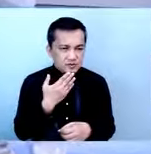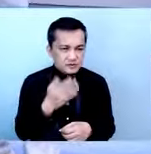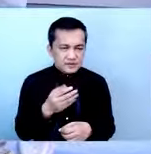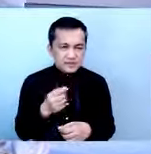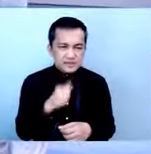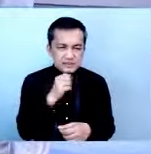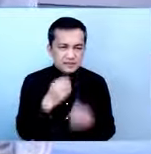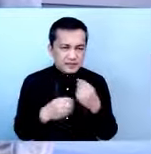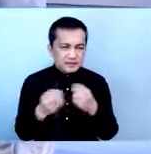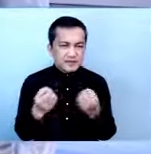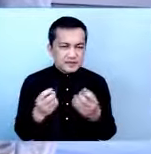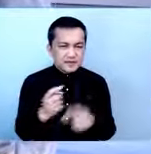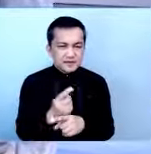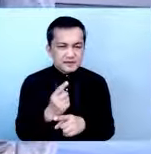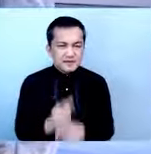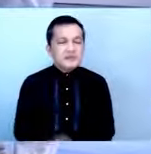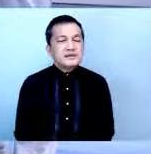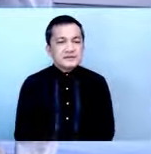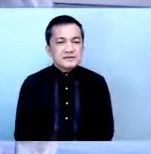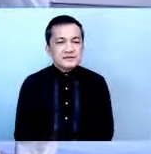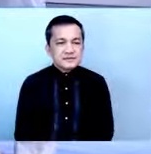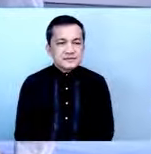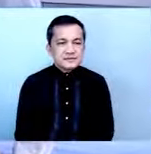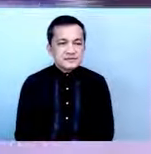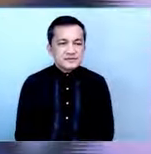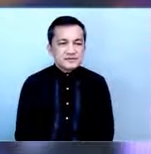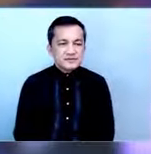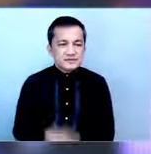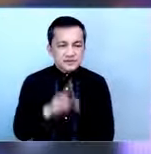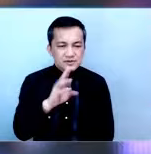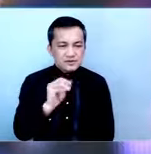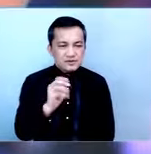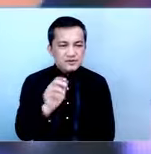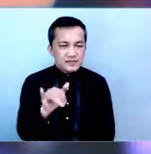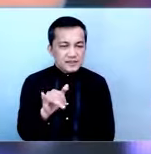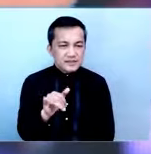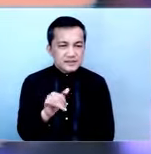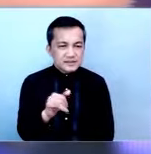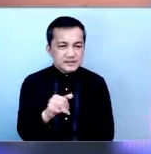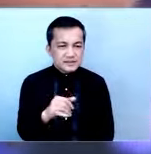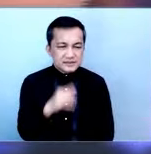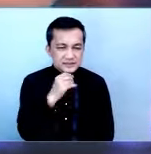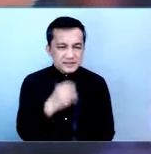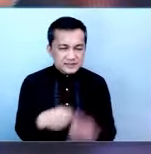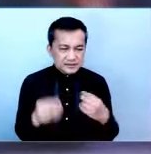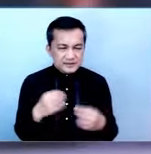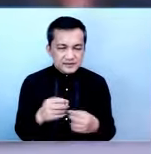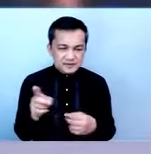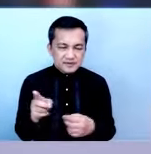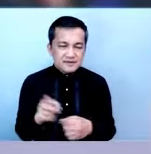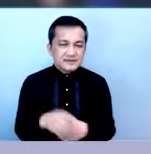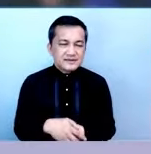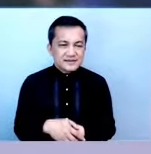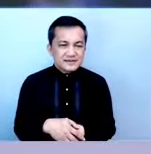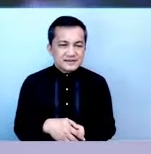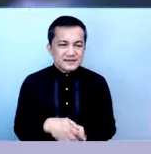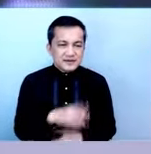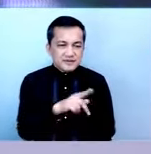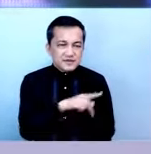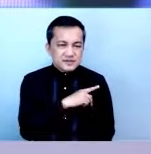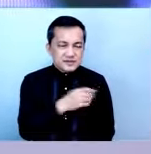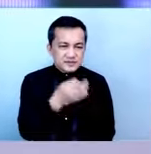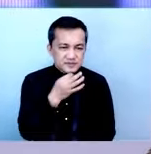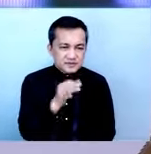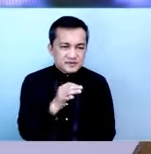madami. Di ba? Nakakaumay po. Hindi nakakain ng madami. Ano paborito mo? Punong-puno yung mga... Personal favorite ko po talaga